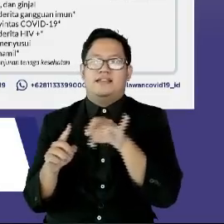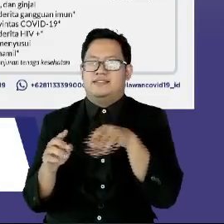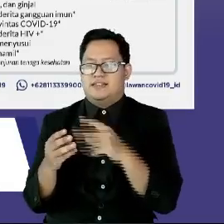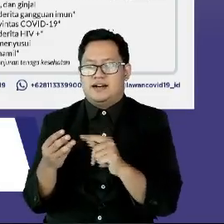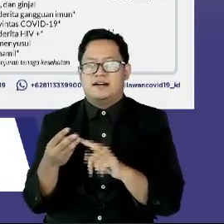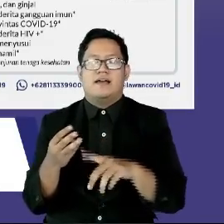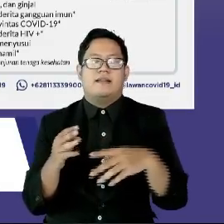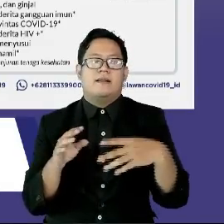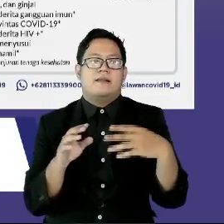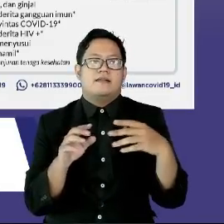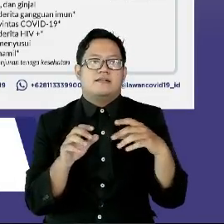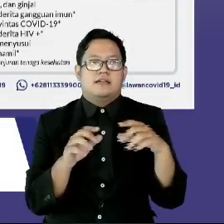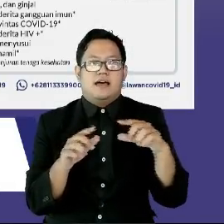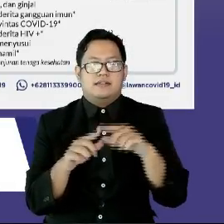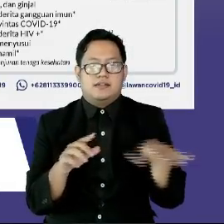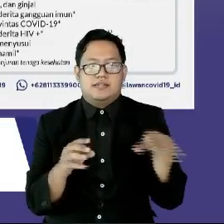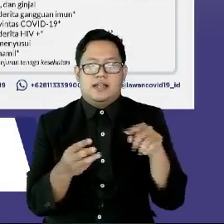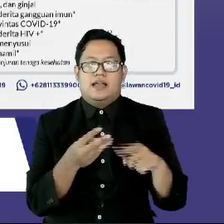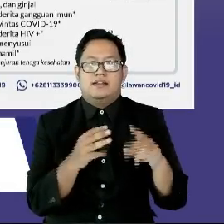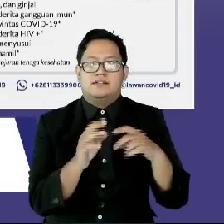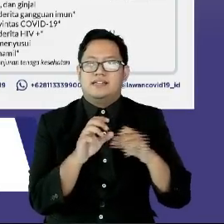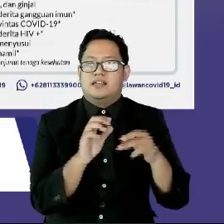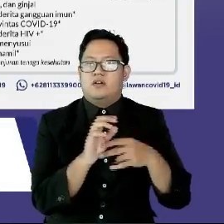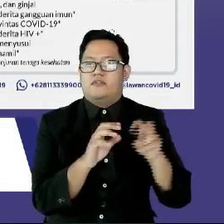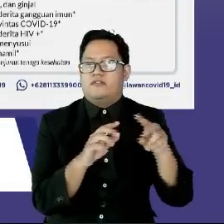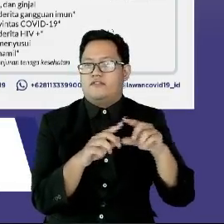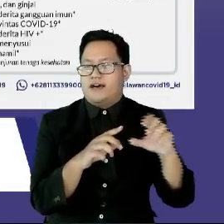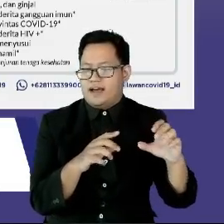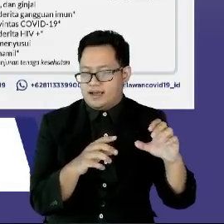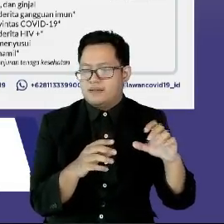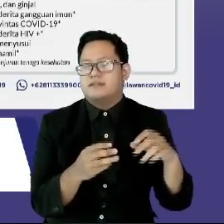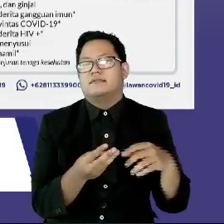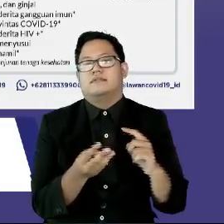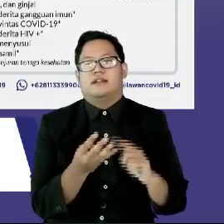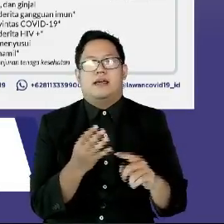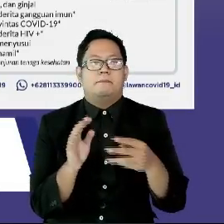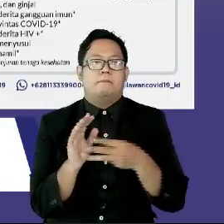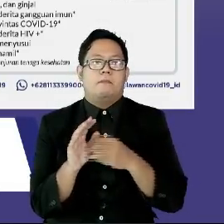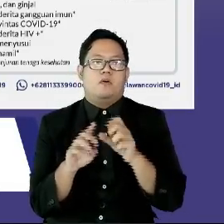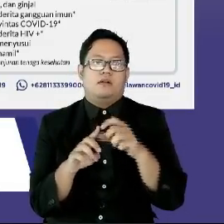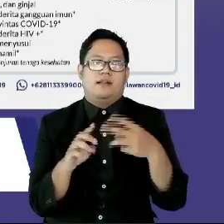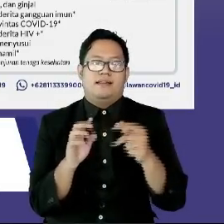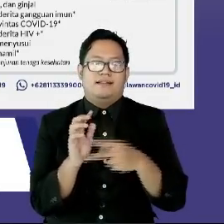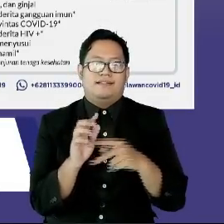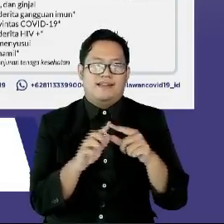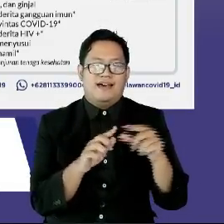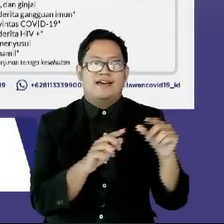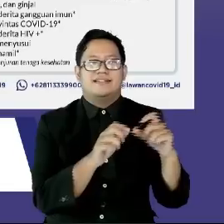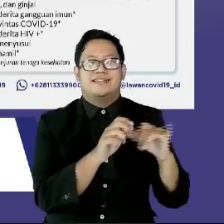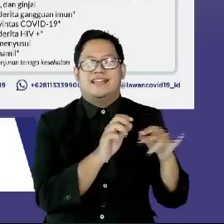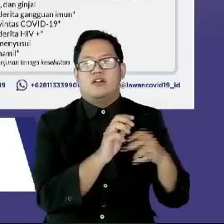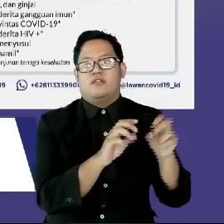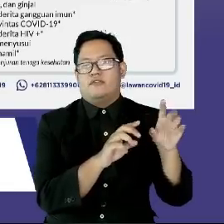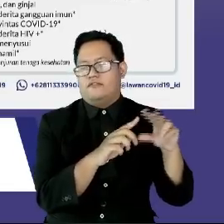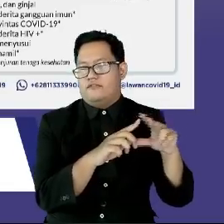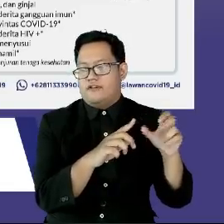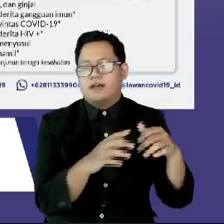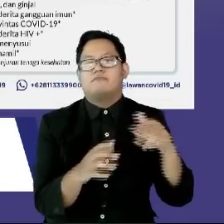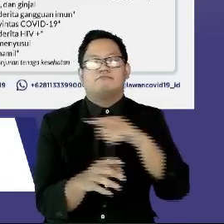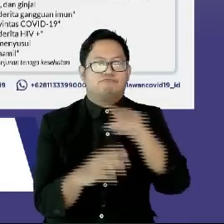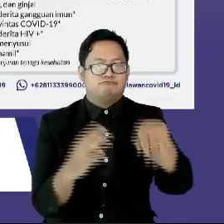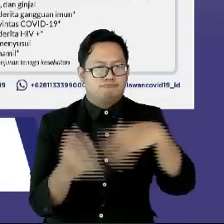dan AstraZeneca di Thailand, dan Sinovac dan Moderna di Indonesia. Jenis vaksin yang